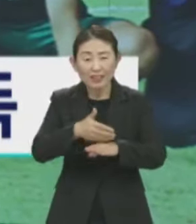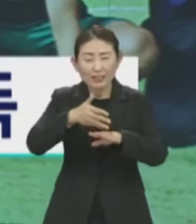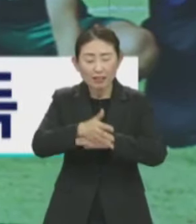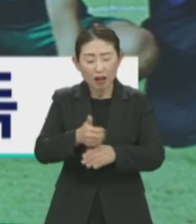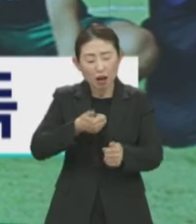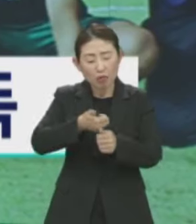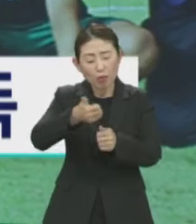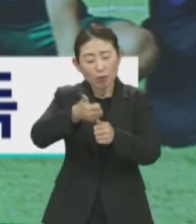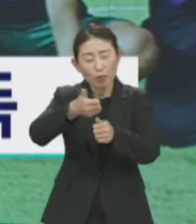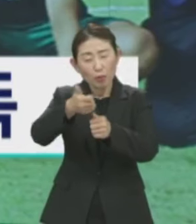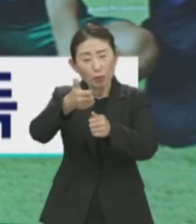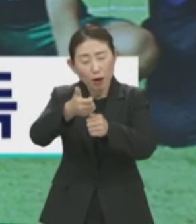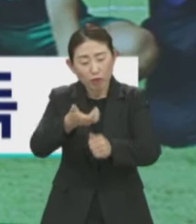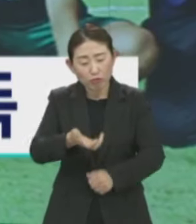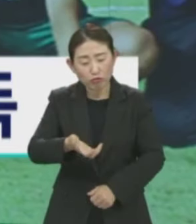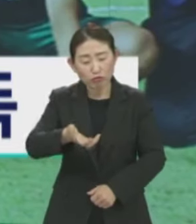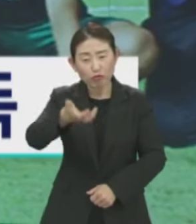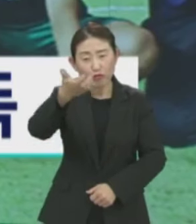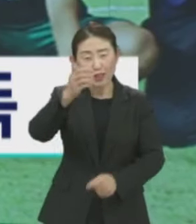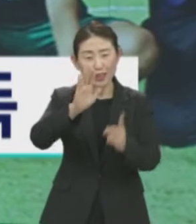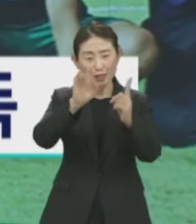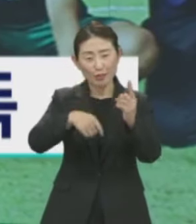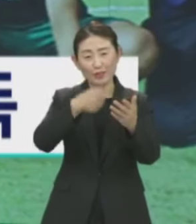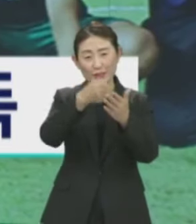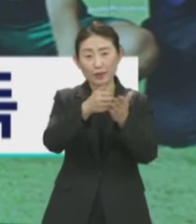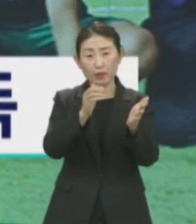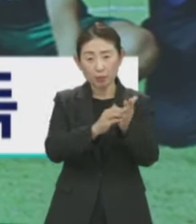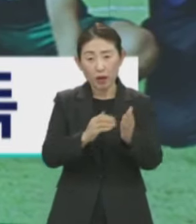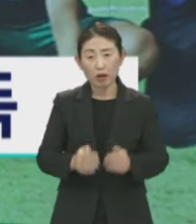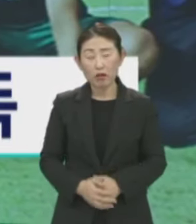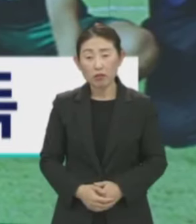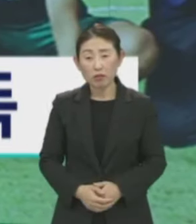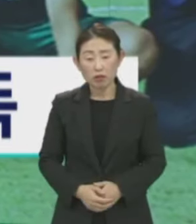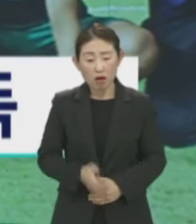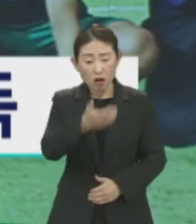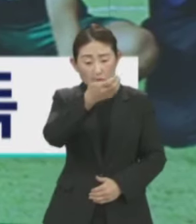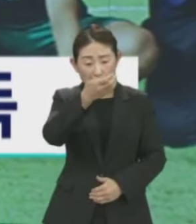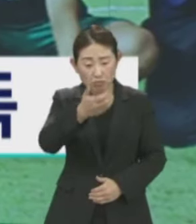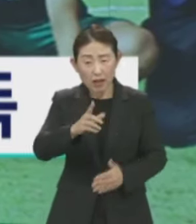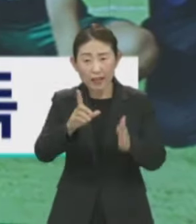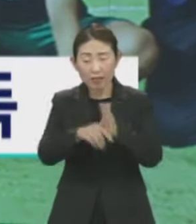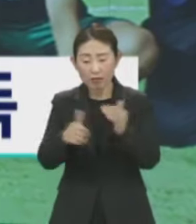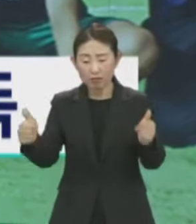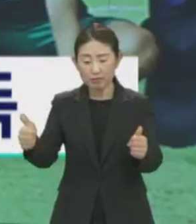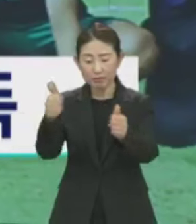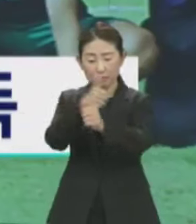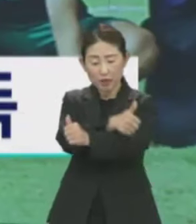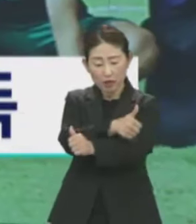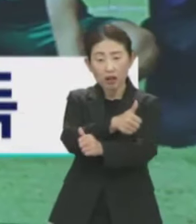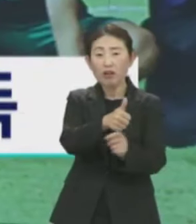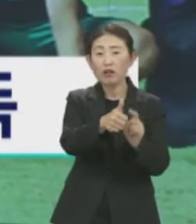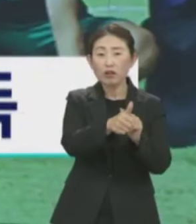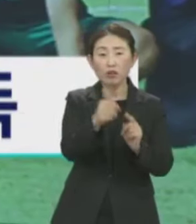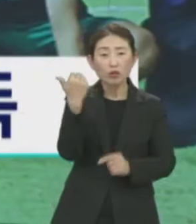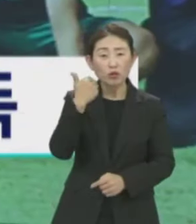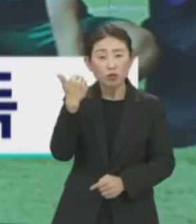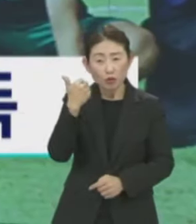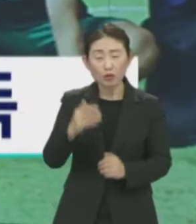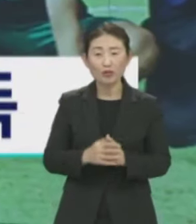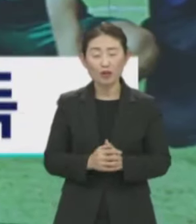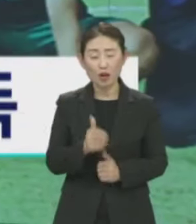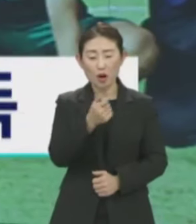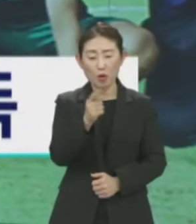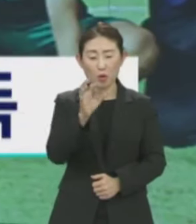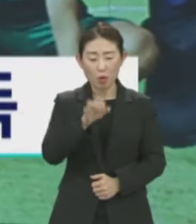극적으로 K리그 1 잔류에 성공했습니다. 팀이 위기에 처했을 때 소방수로 지휘봉을 잡아 그야말로